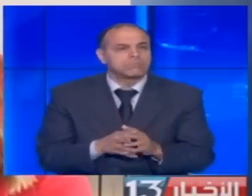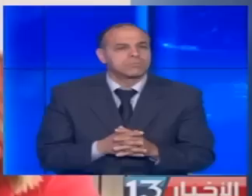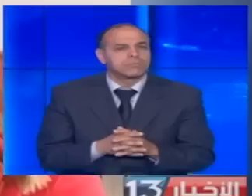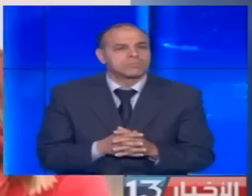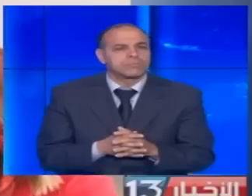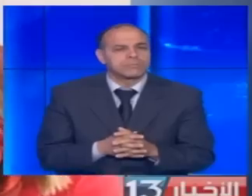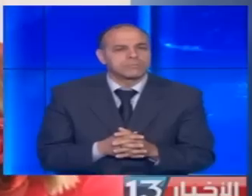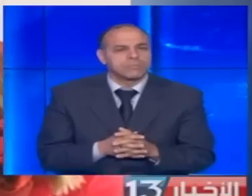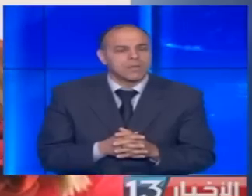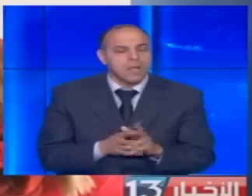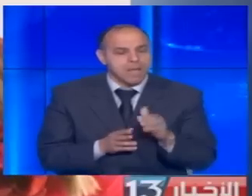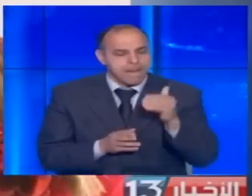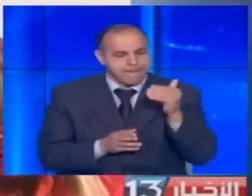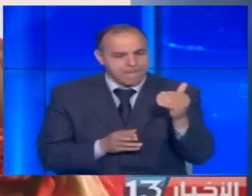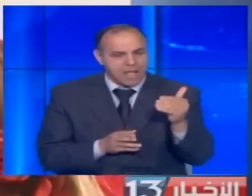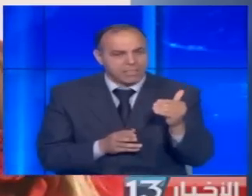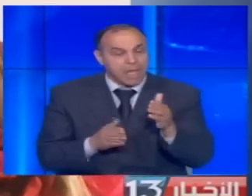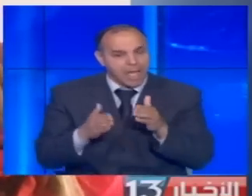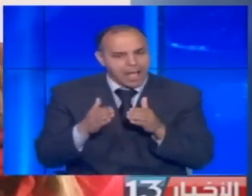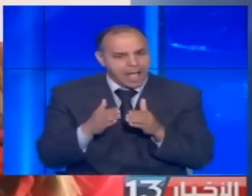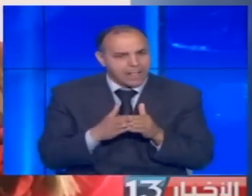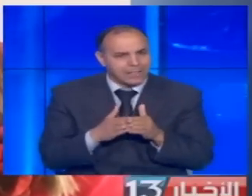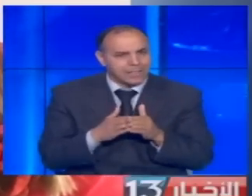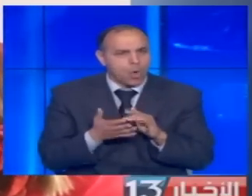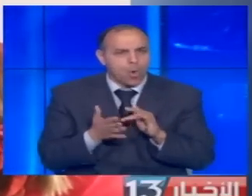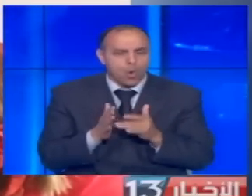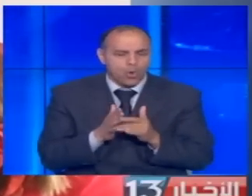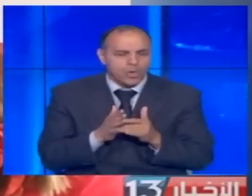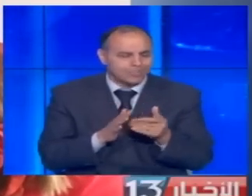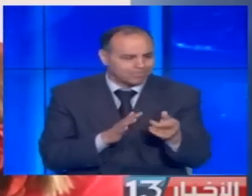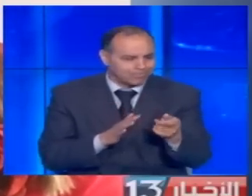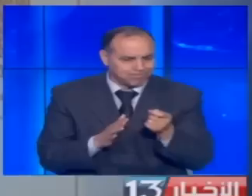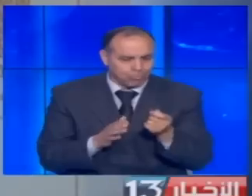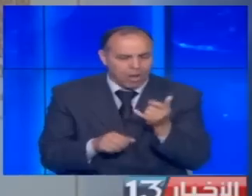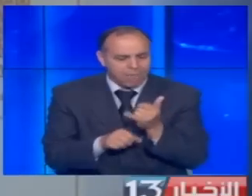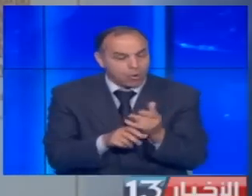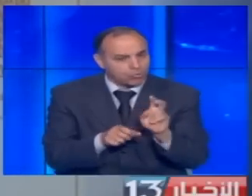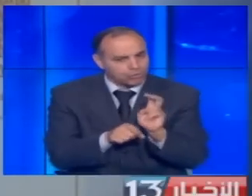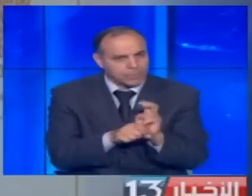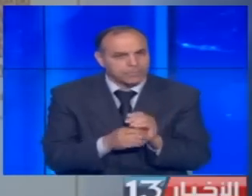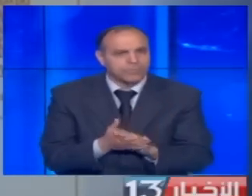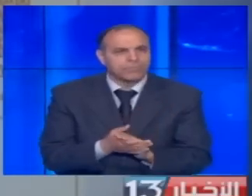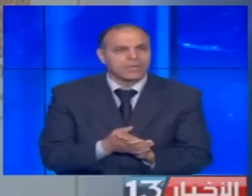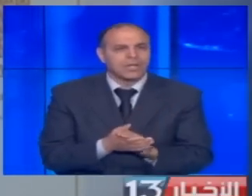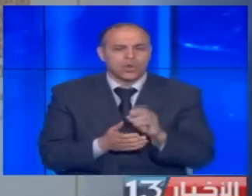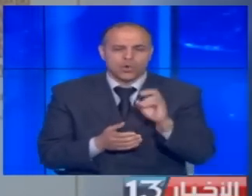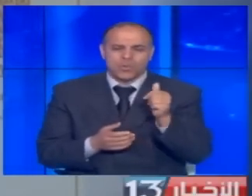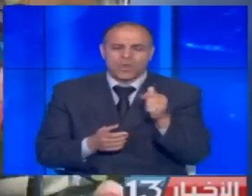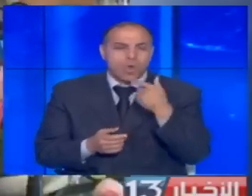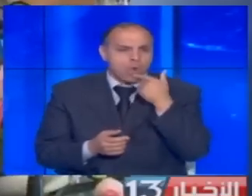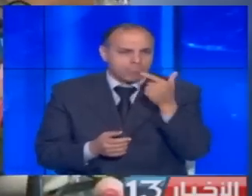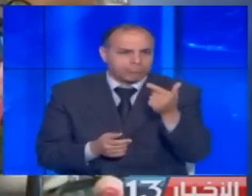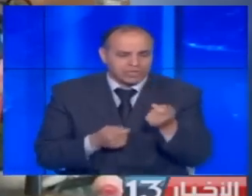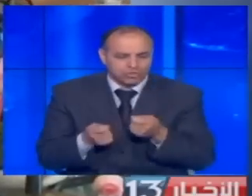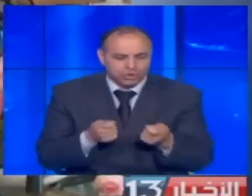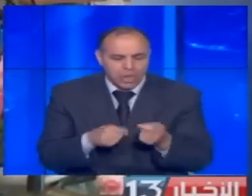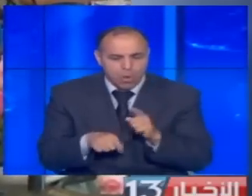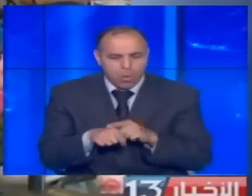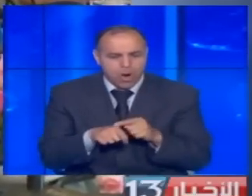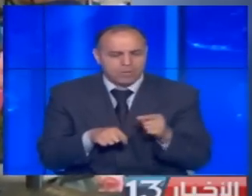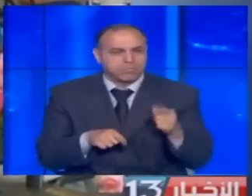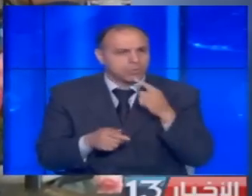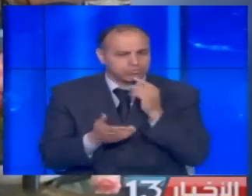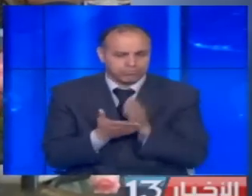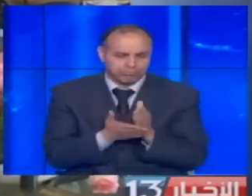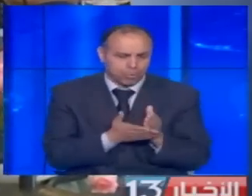بالشاي يقع وضع حد لكل عمليات اه التدريب معاملات السجل التجاري ستوفر الوقت وفي الشفافيه